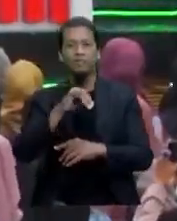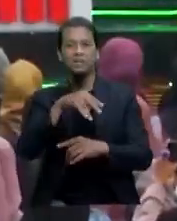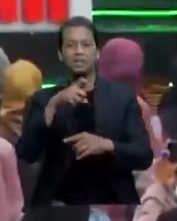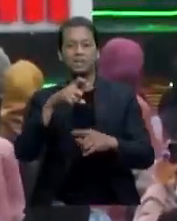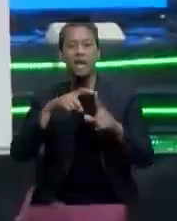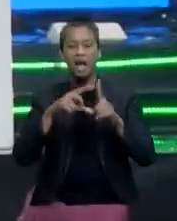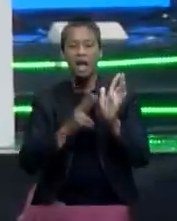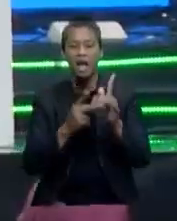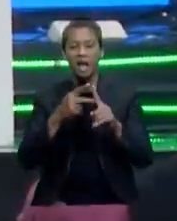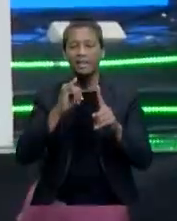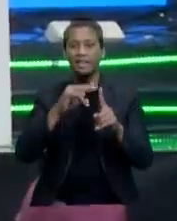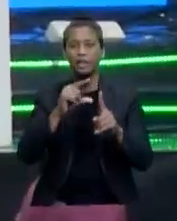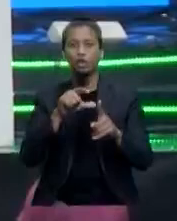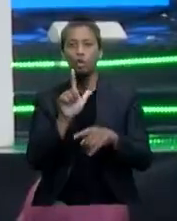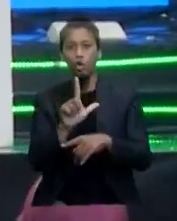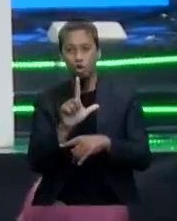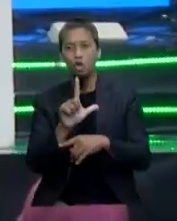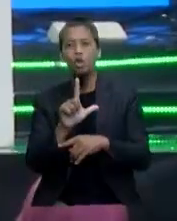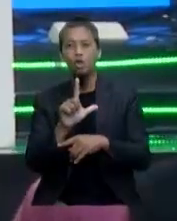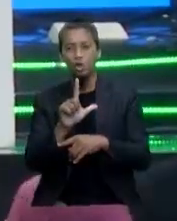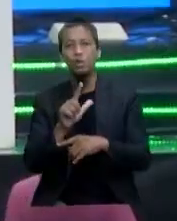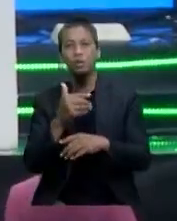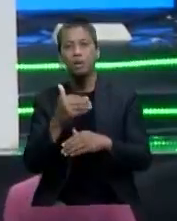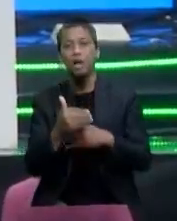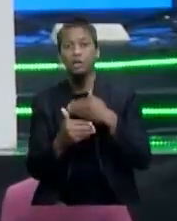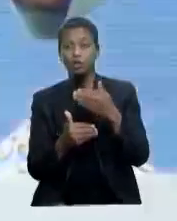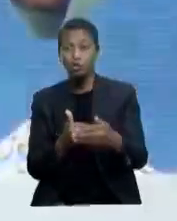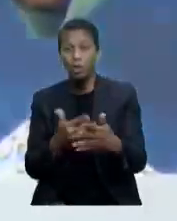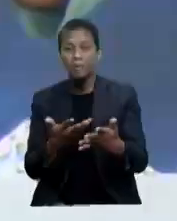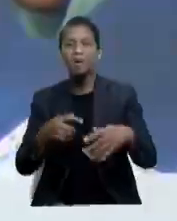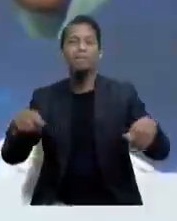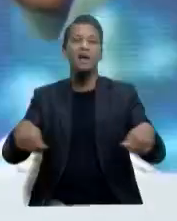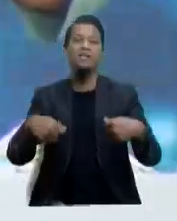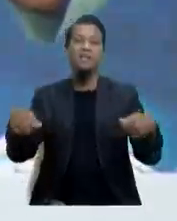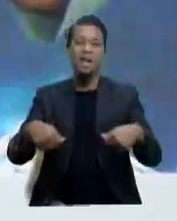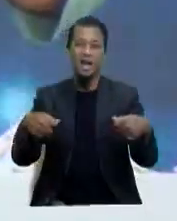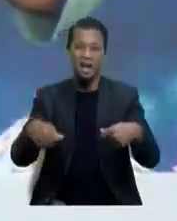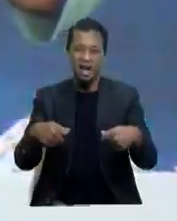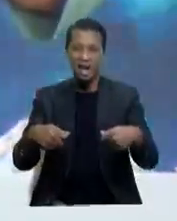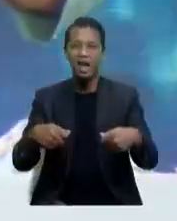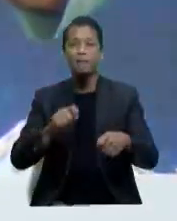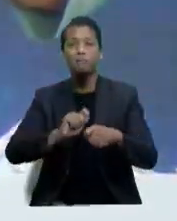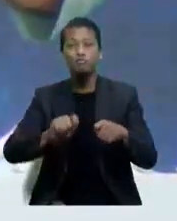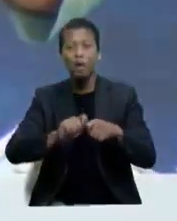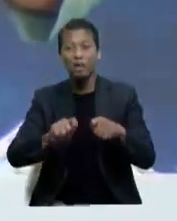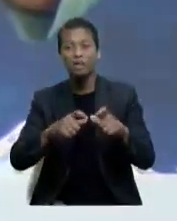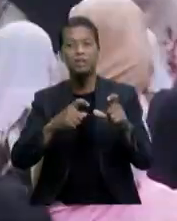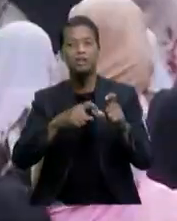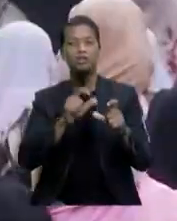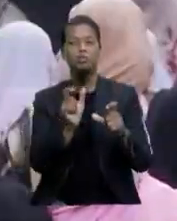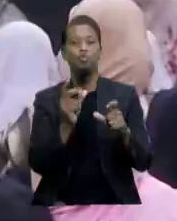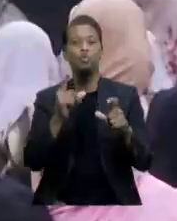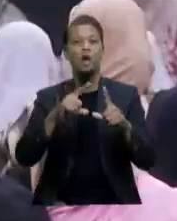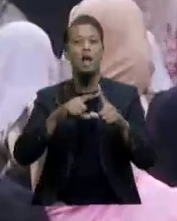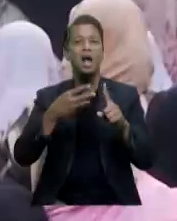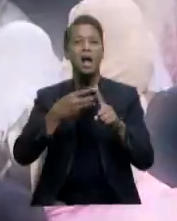Selain itu digelar juga demo masak yang dipandu Chef Firhan membuat surabi memakai sasa santan dan omega 3.